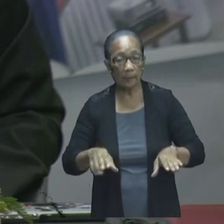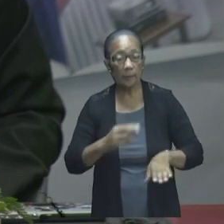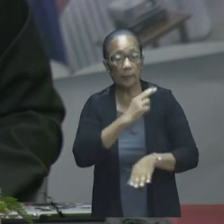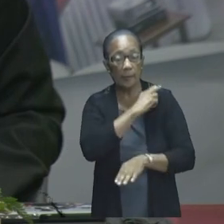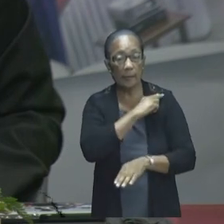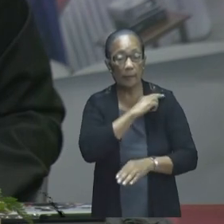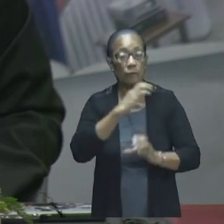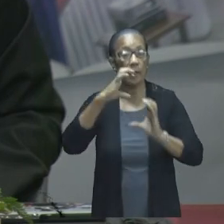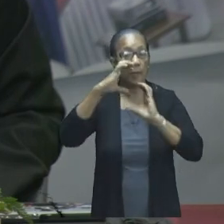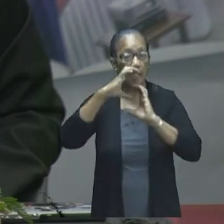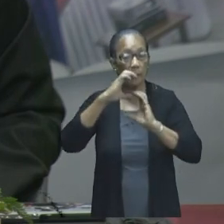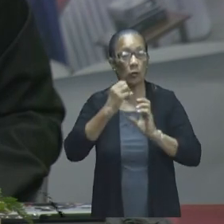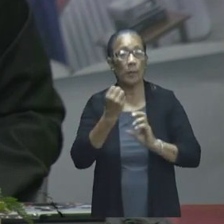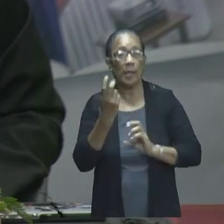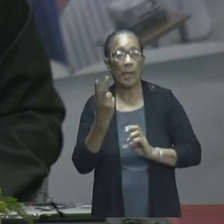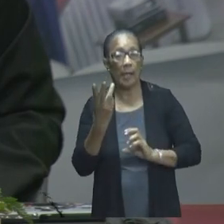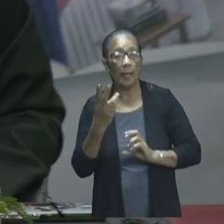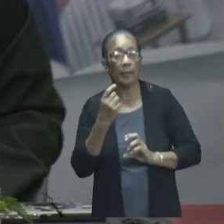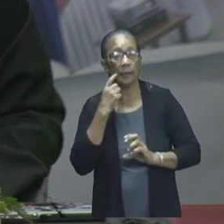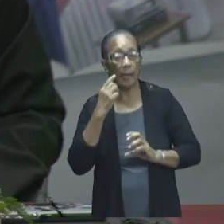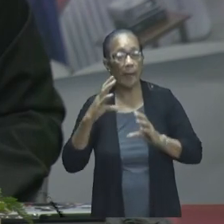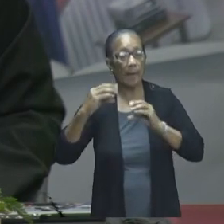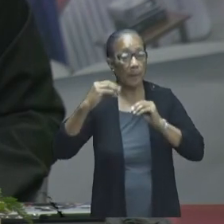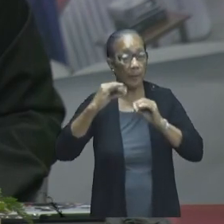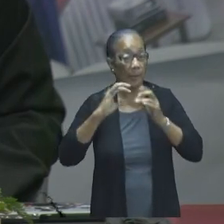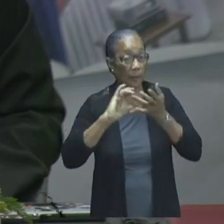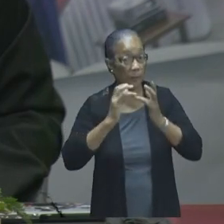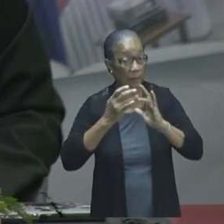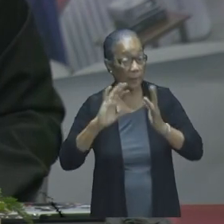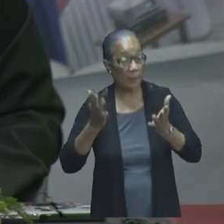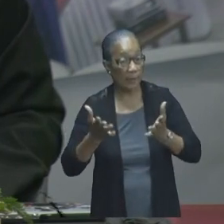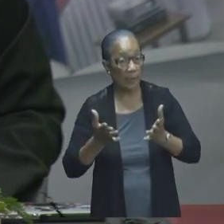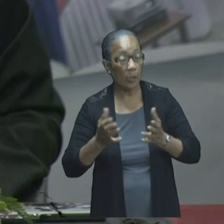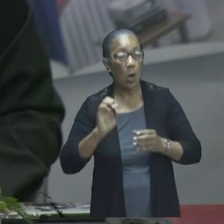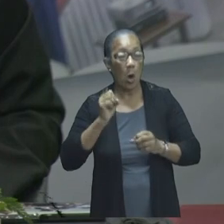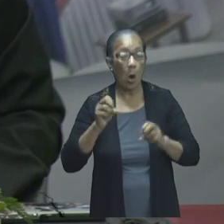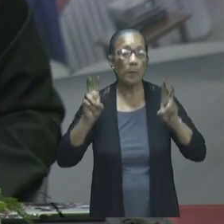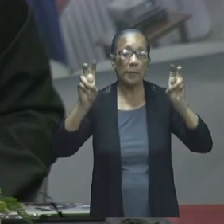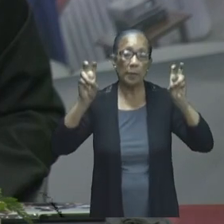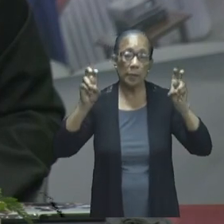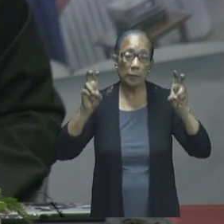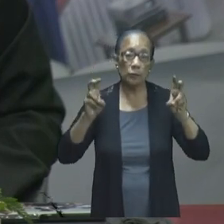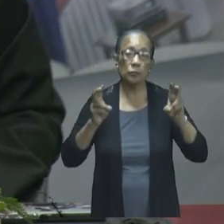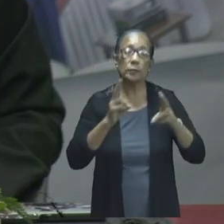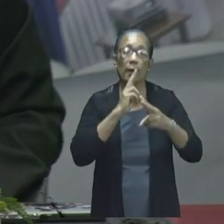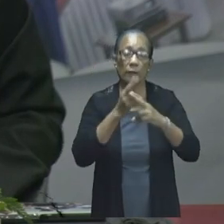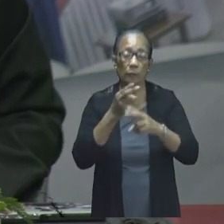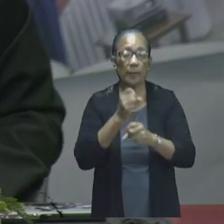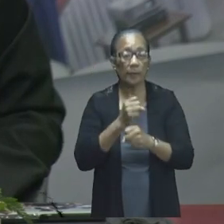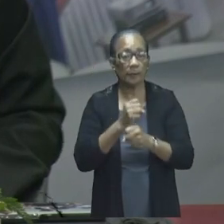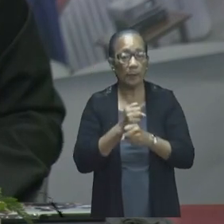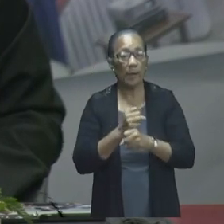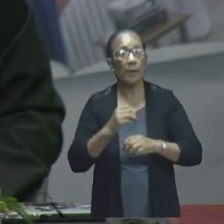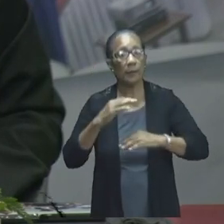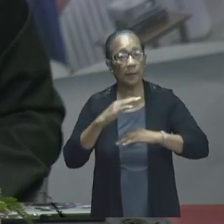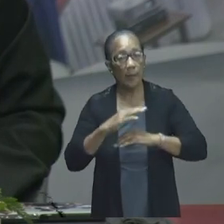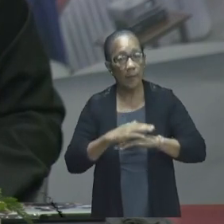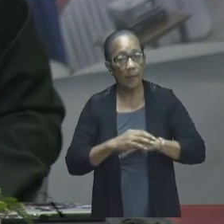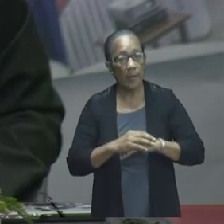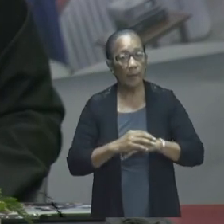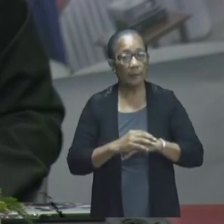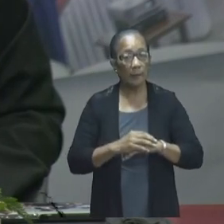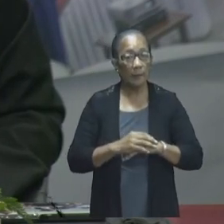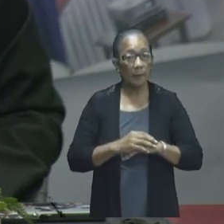bezig als caricom staatshoofden om is youse te bespreken is je ziet te maken hebben met de summit of